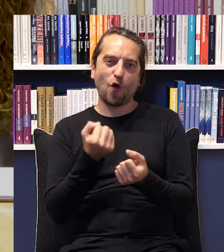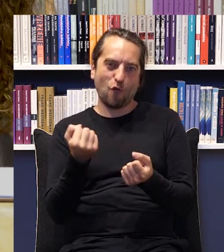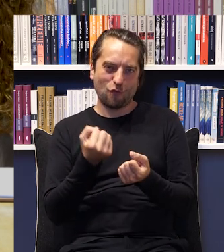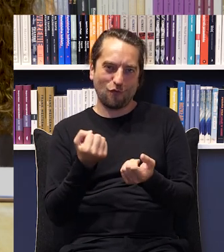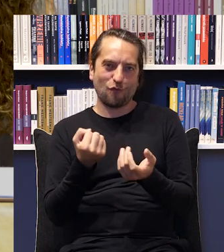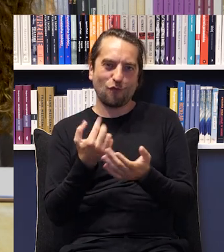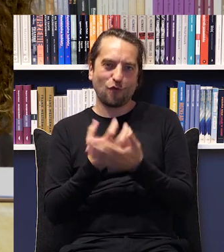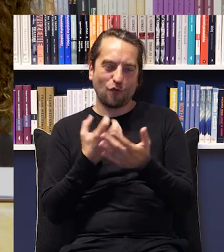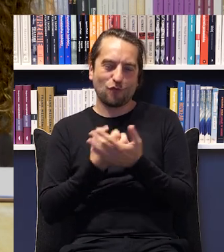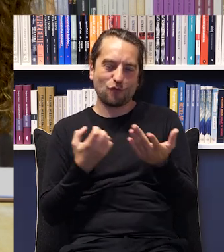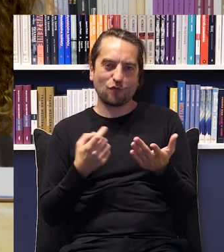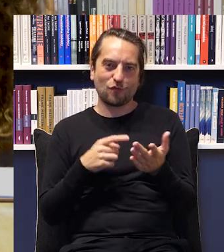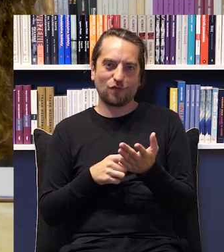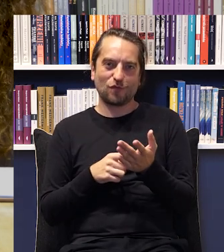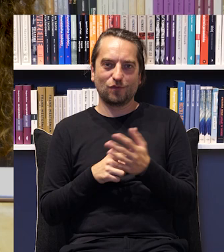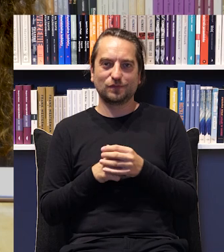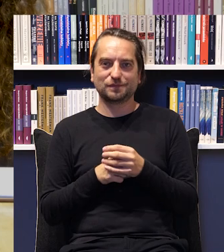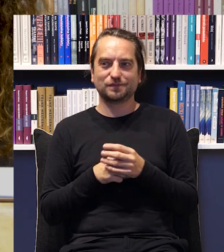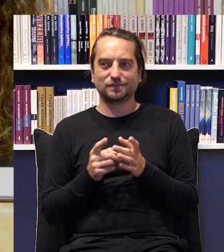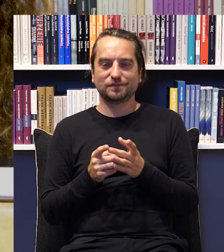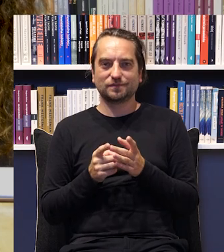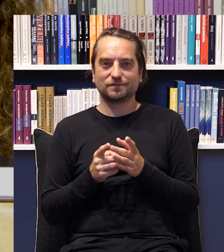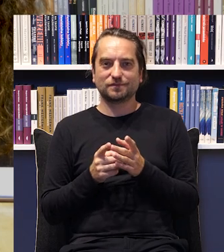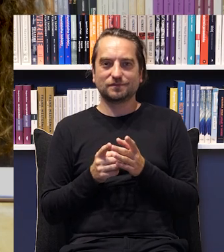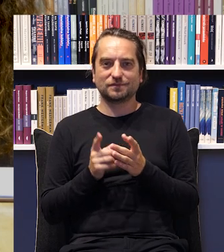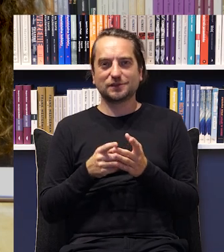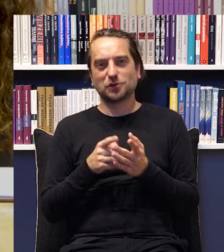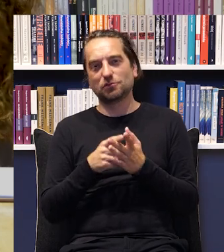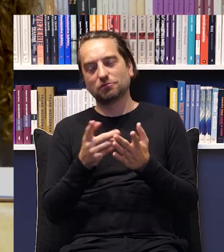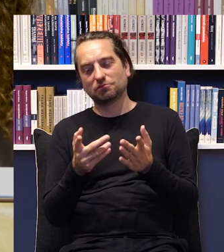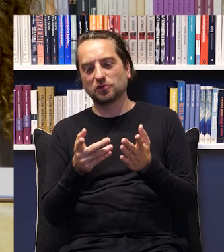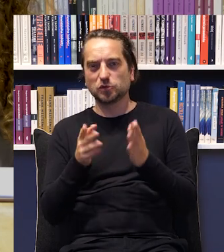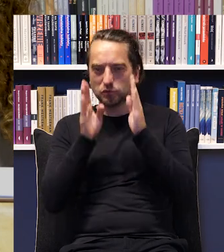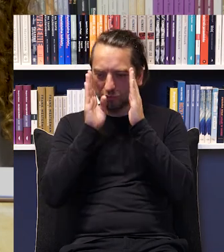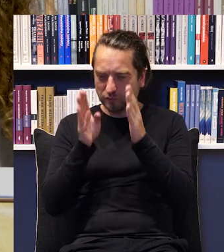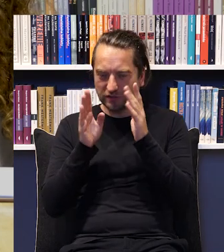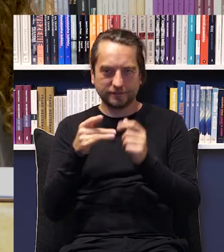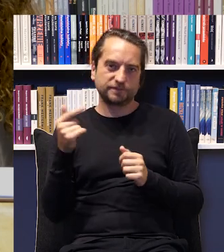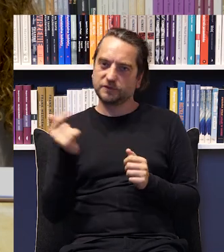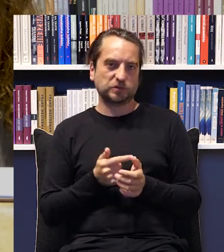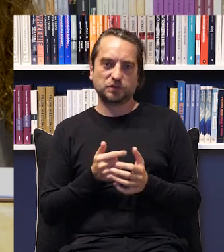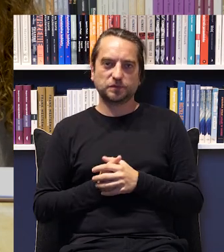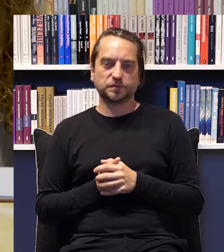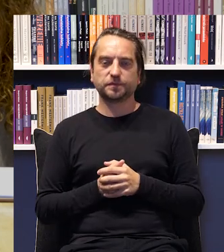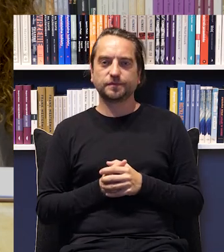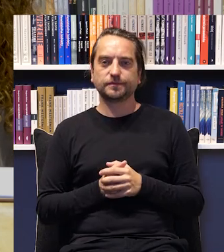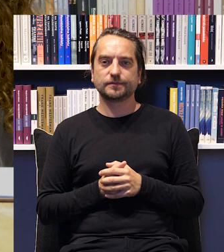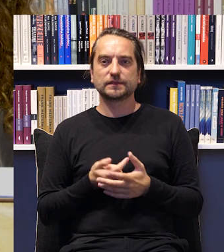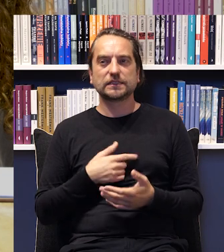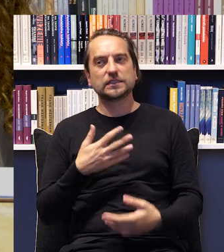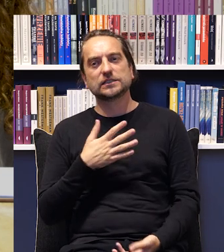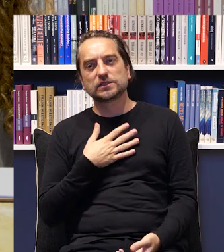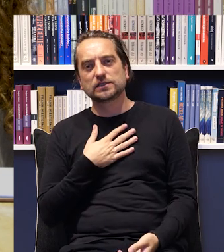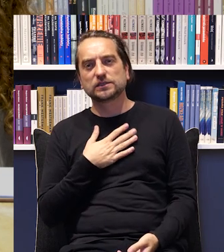marketingowym aspektem tutaj niespecjalnie się jest nad czym pochylać. Ja też nie mam jakichś takich, ja w